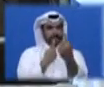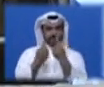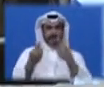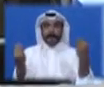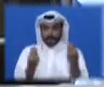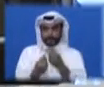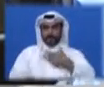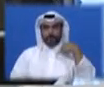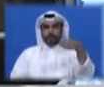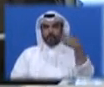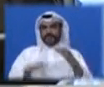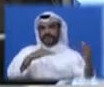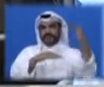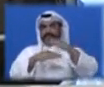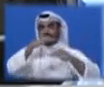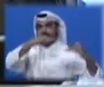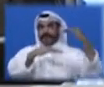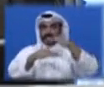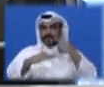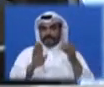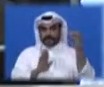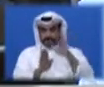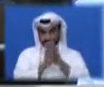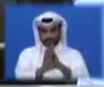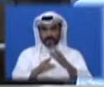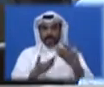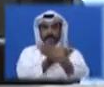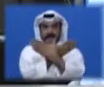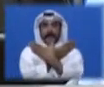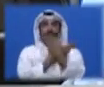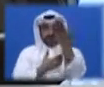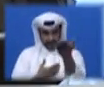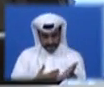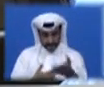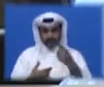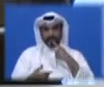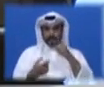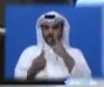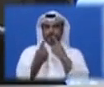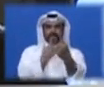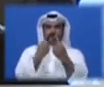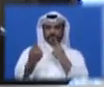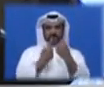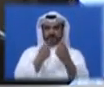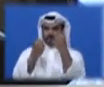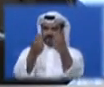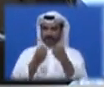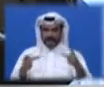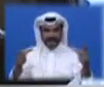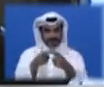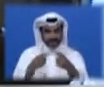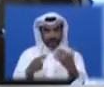وزير التنميه في جمهوريه البانيا والحقيقه كان